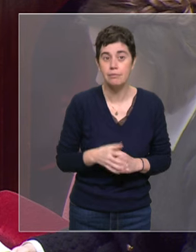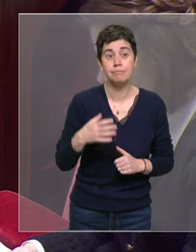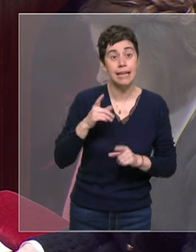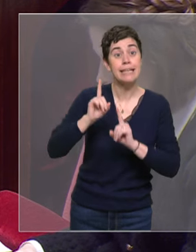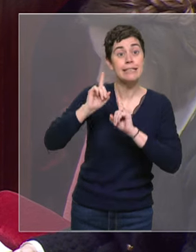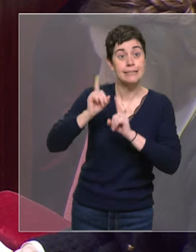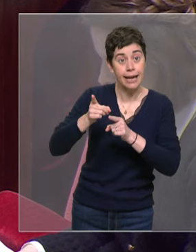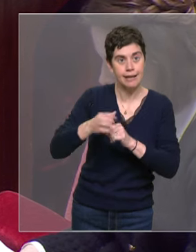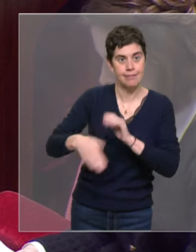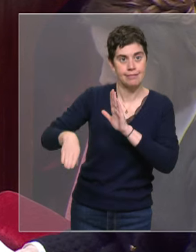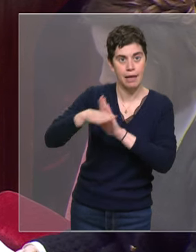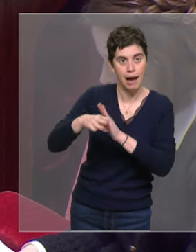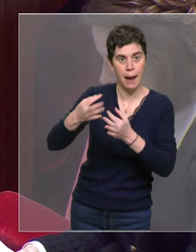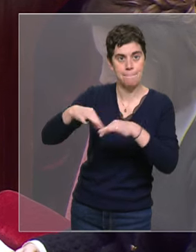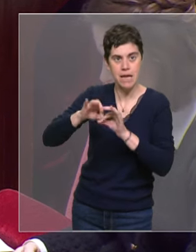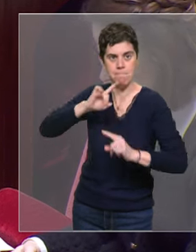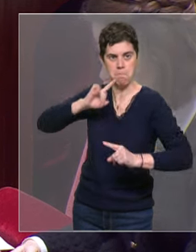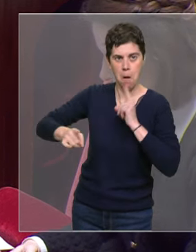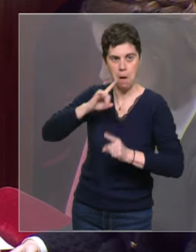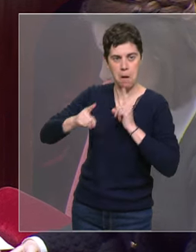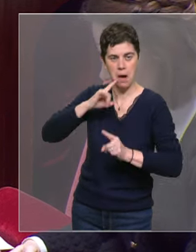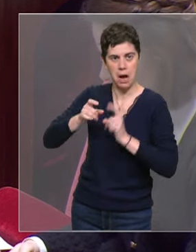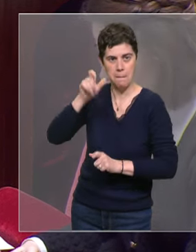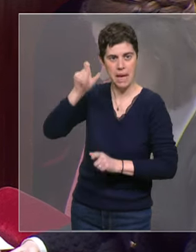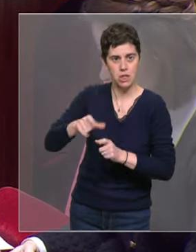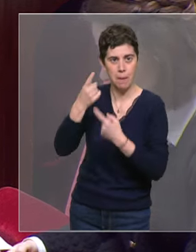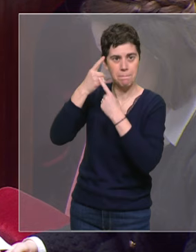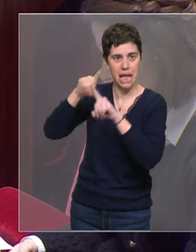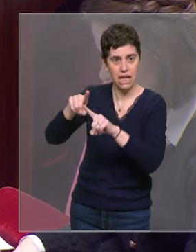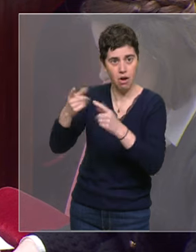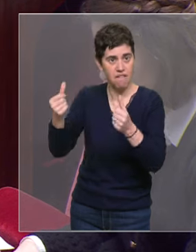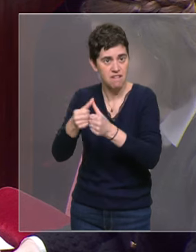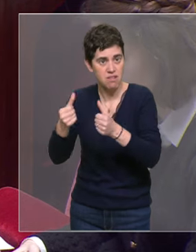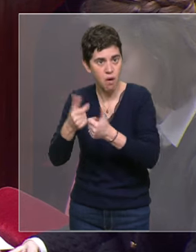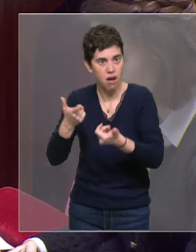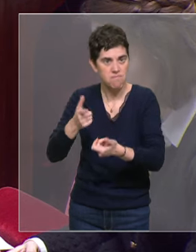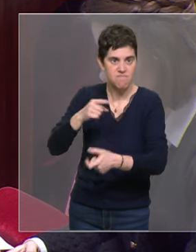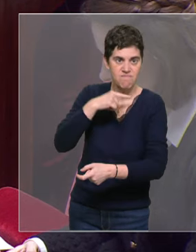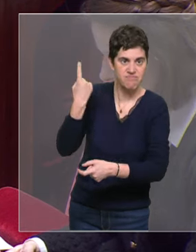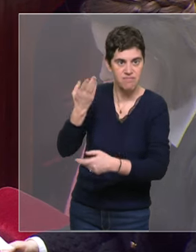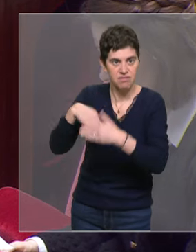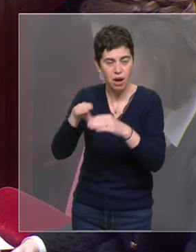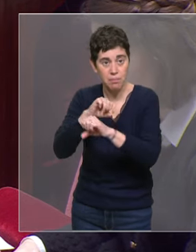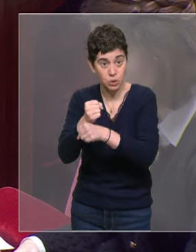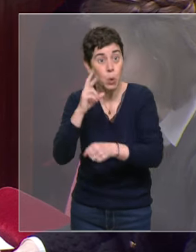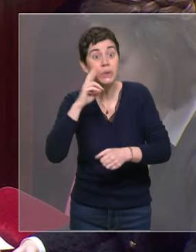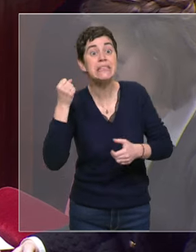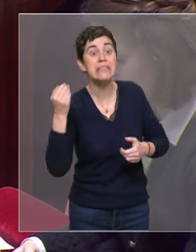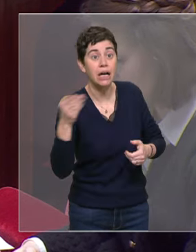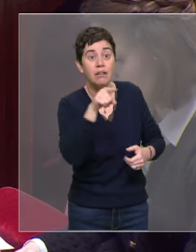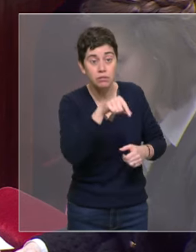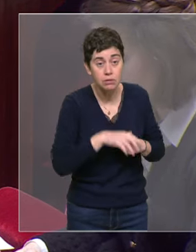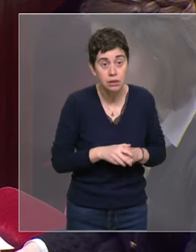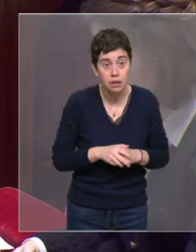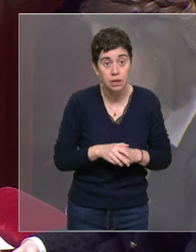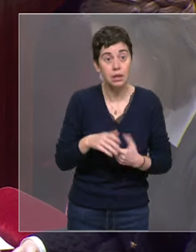guerre initiée par un pays autoritaire, un pays où les opposants meurent dans des geôles, c'est la Russie, qu'il y a une guerre imposée à l'Europe qui frappe